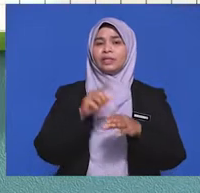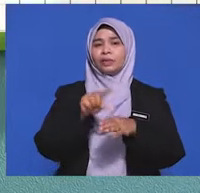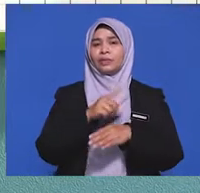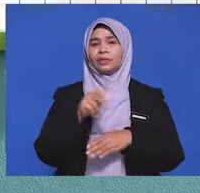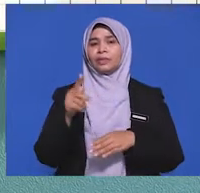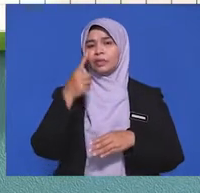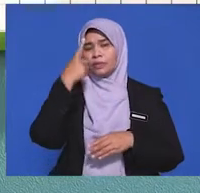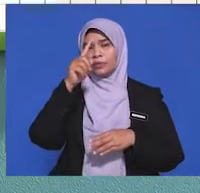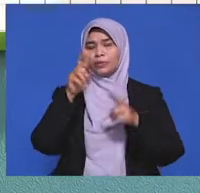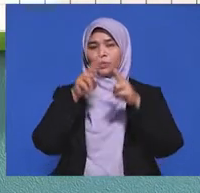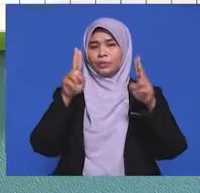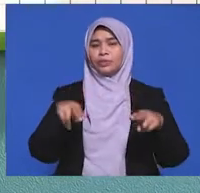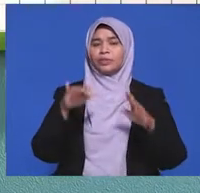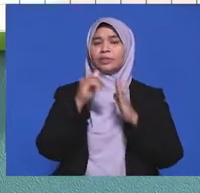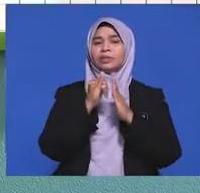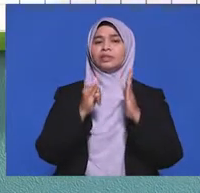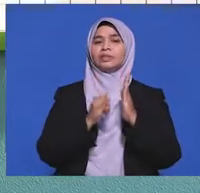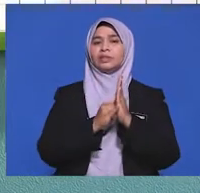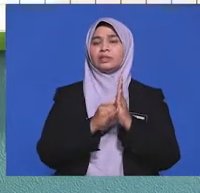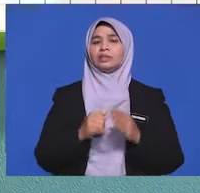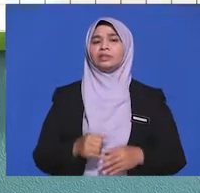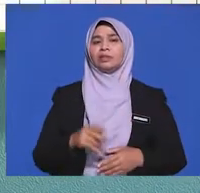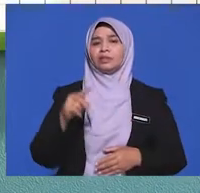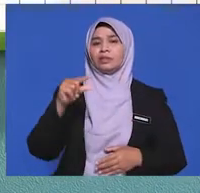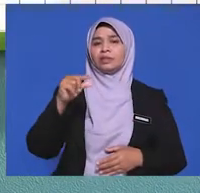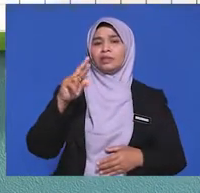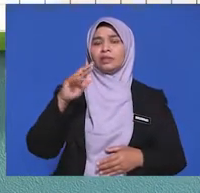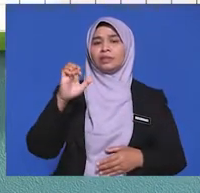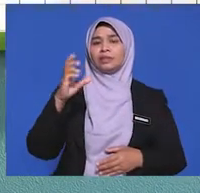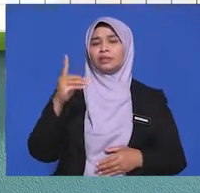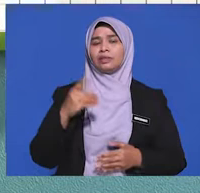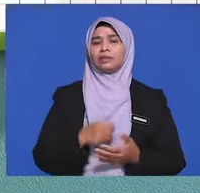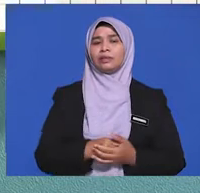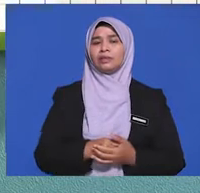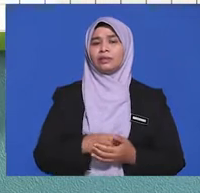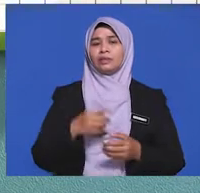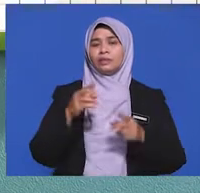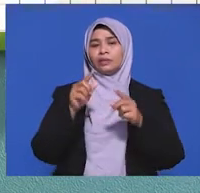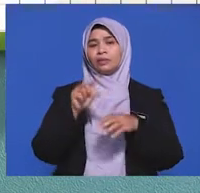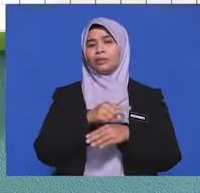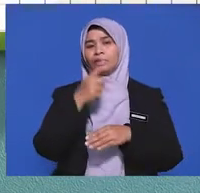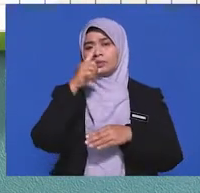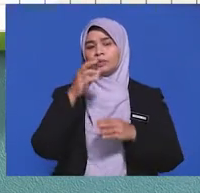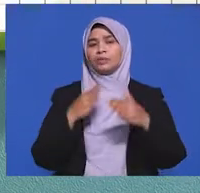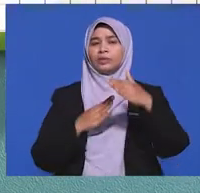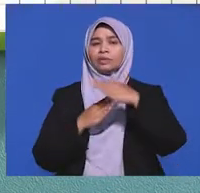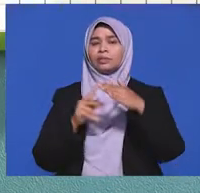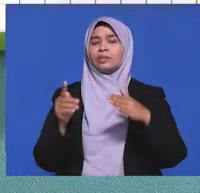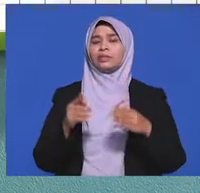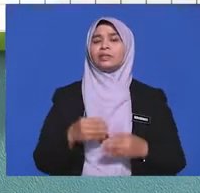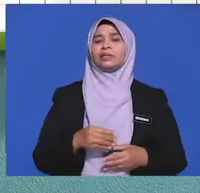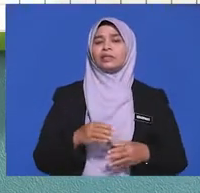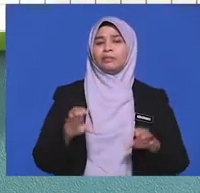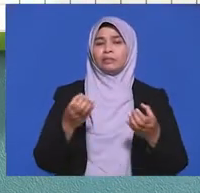digunakan untuk menguji syarat. Break digunakan untuk menamatkan